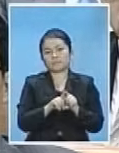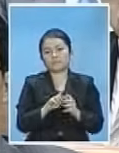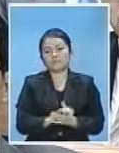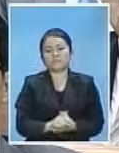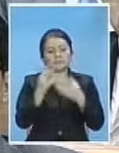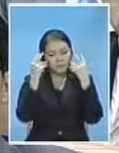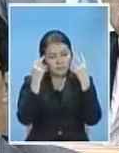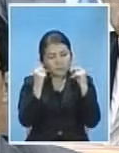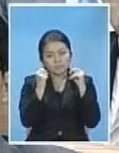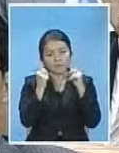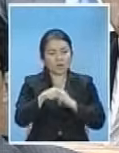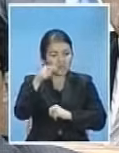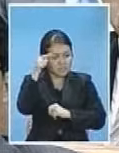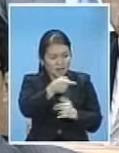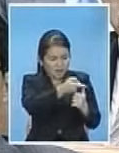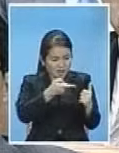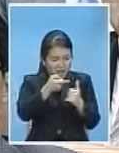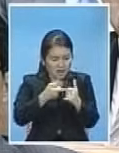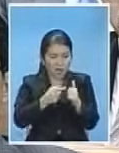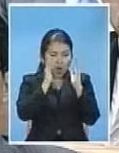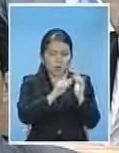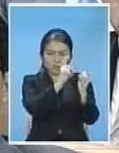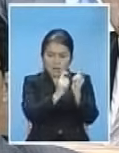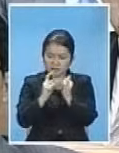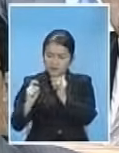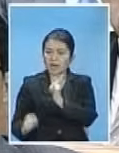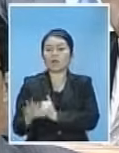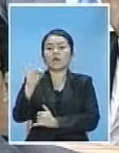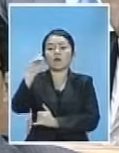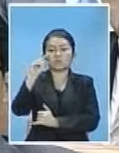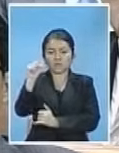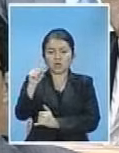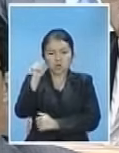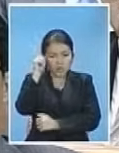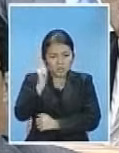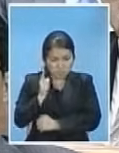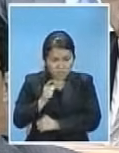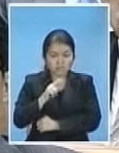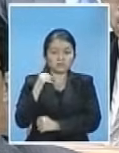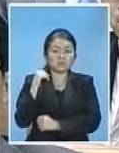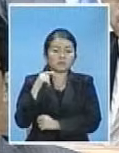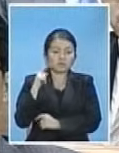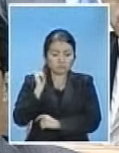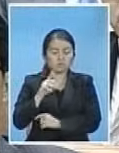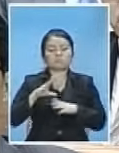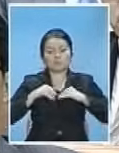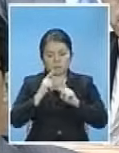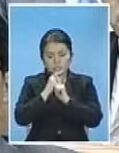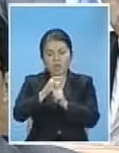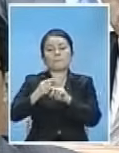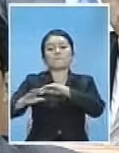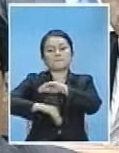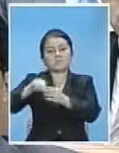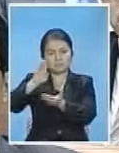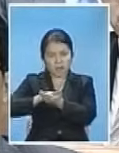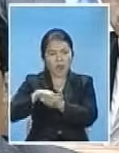นายกรัฐมนตรีสั่งฆ่าคน91ศพถ้าเป็นเรื่องจริงต้องรับผิดใครที่เผาสารกล